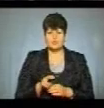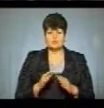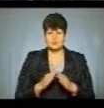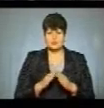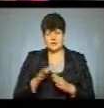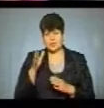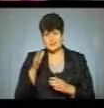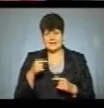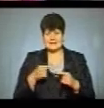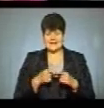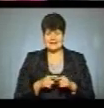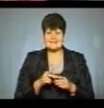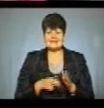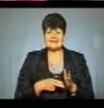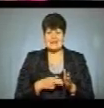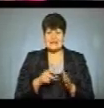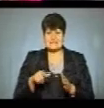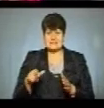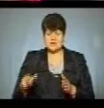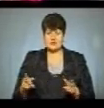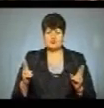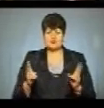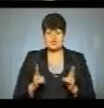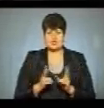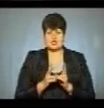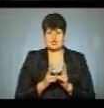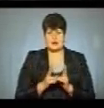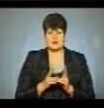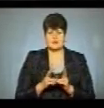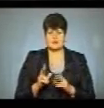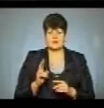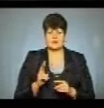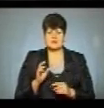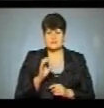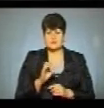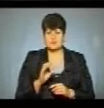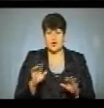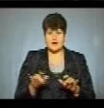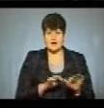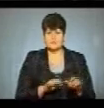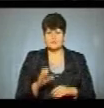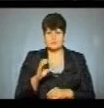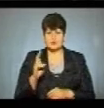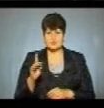і техніки залізничників зустрічає духовий оркестр Тернопільського музичного коледжу імені Соломії Крушельницької.